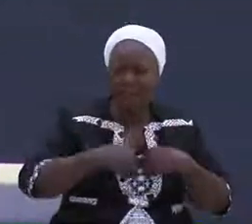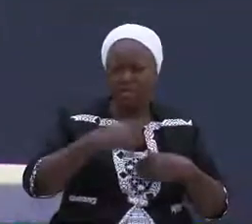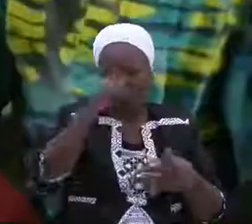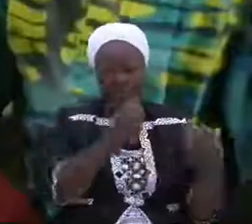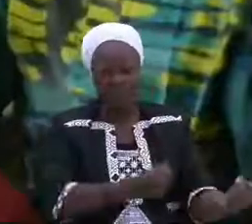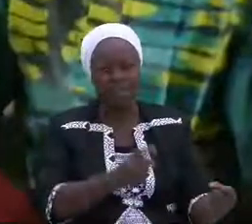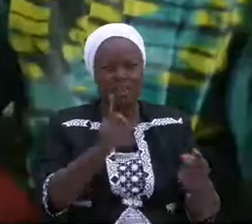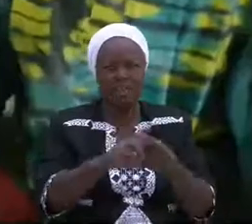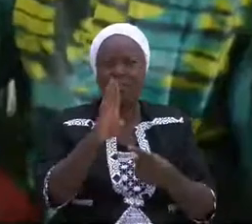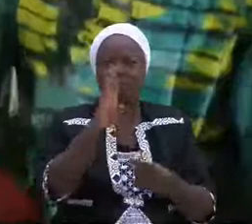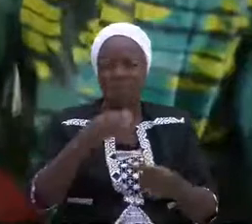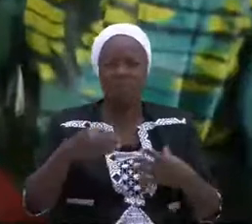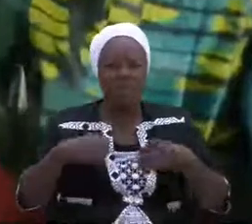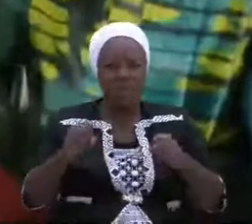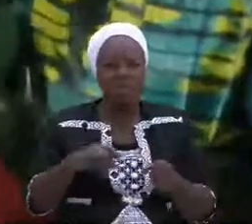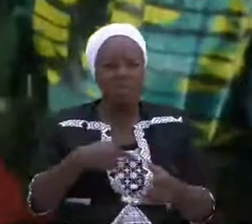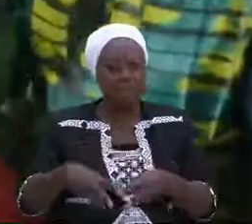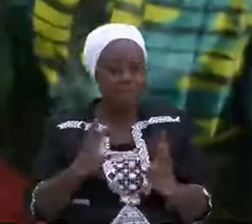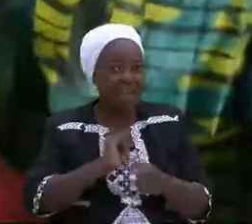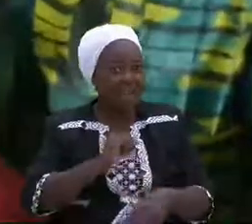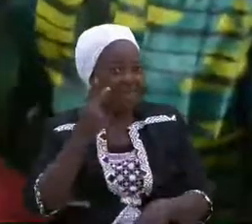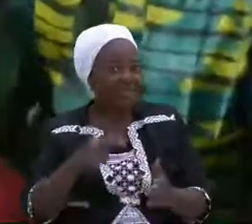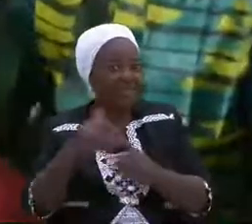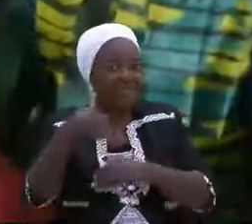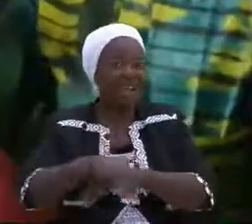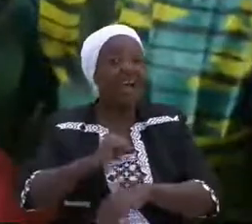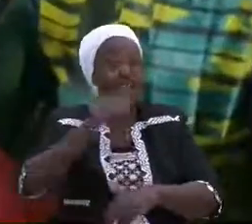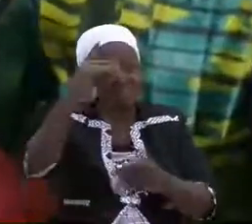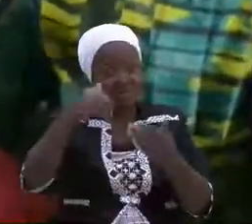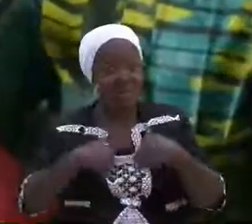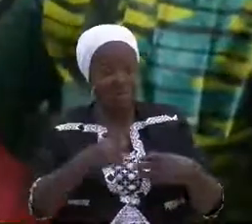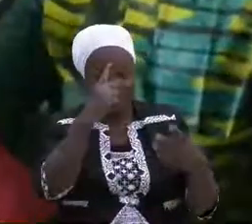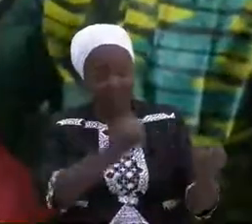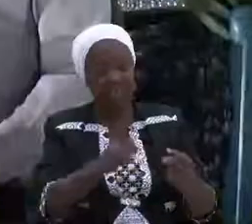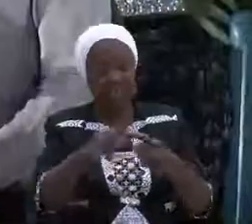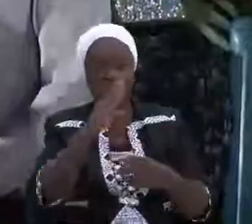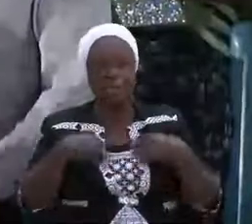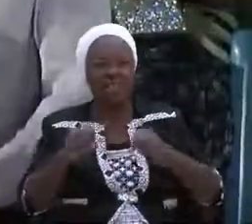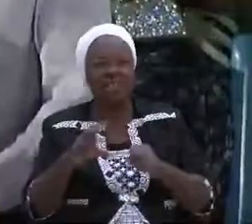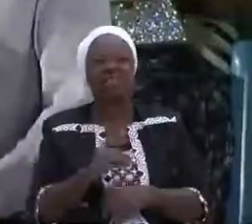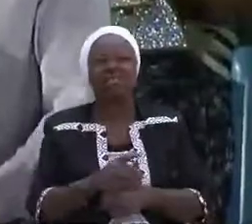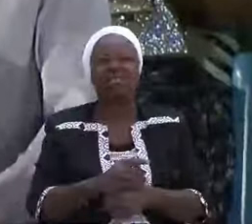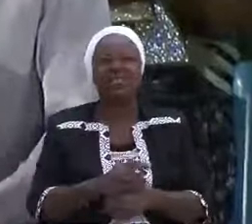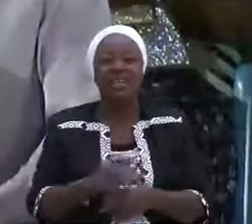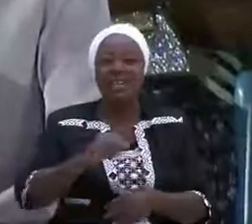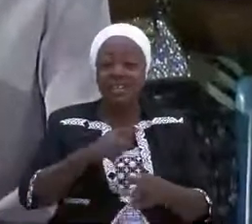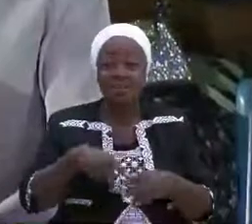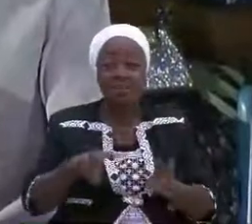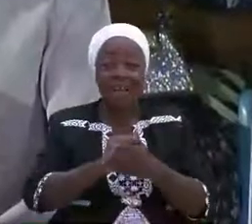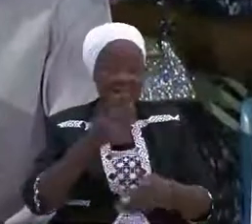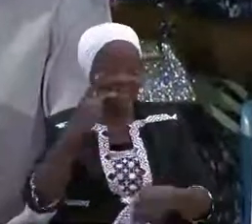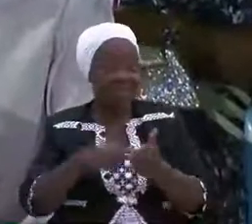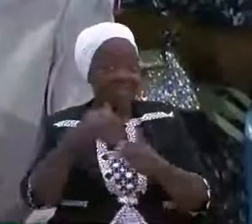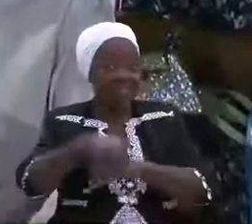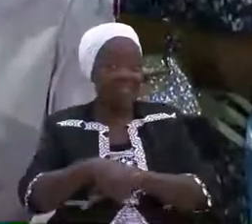guéri. Tel que je te vois là-bas ce soir, je sais que tu as la foi pour être guéri. Tel que je te vois là-bas ce